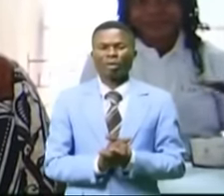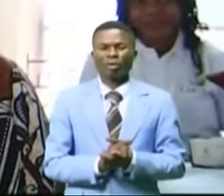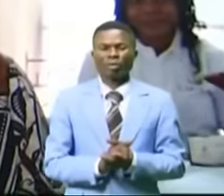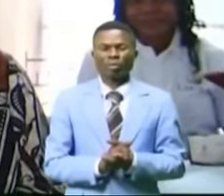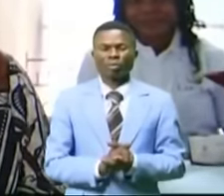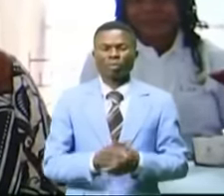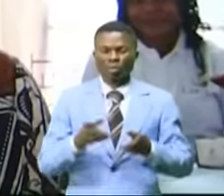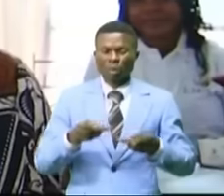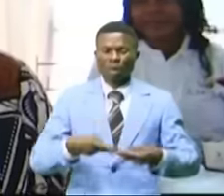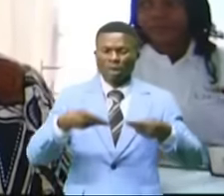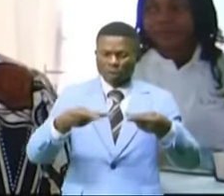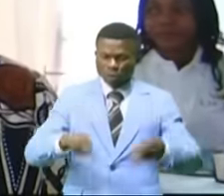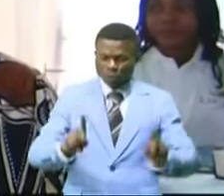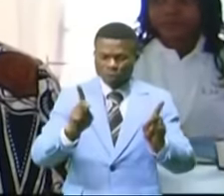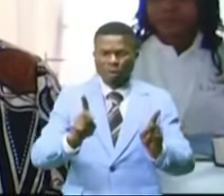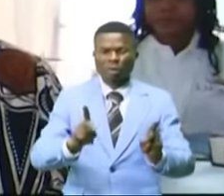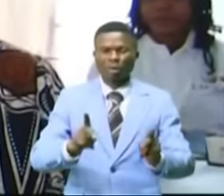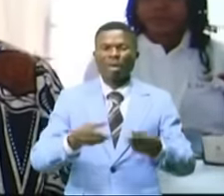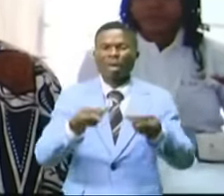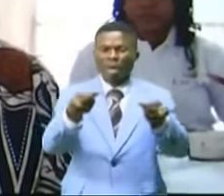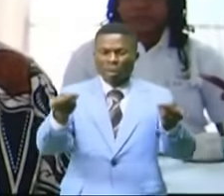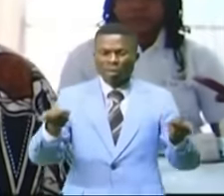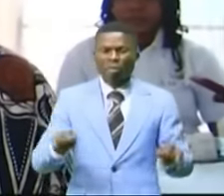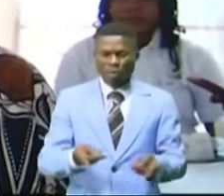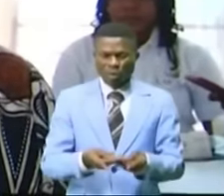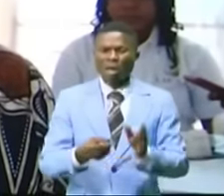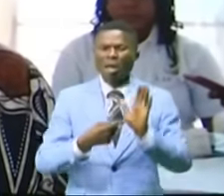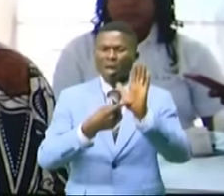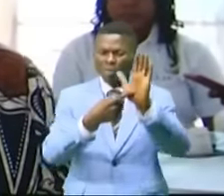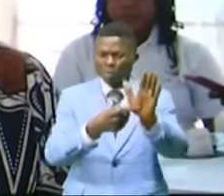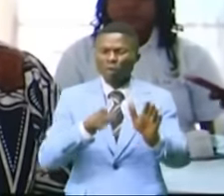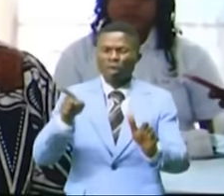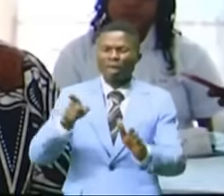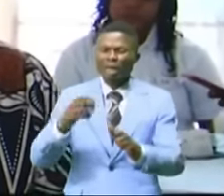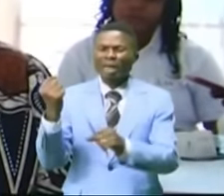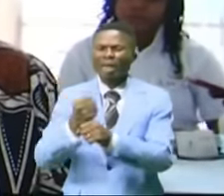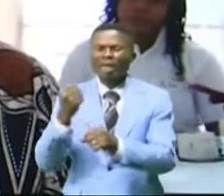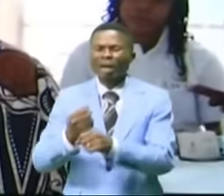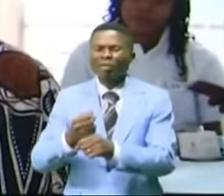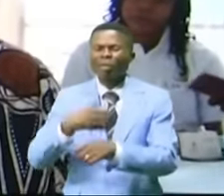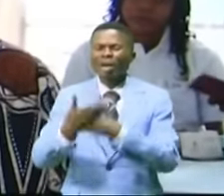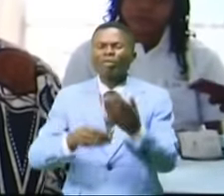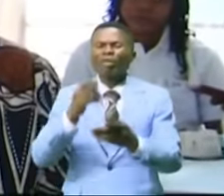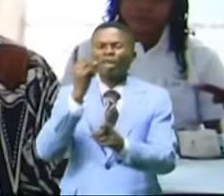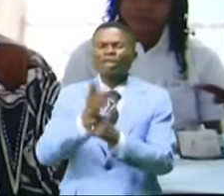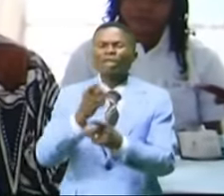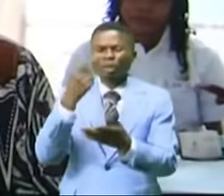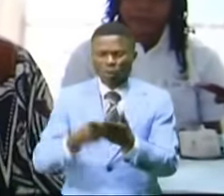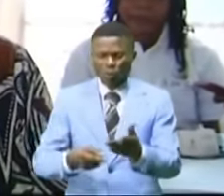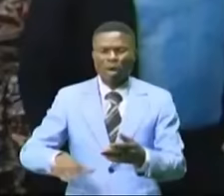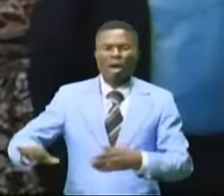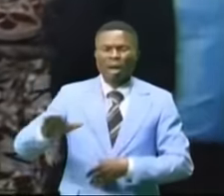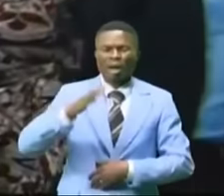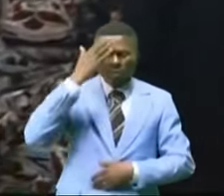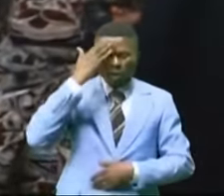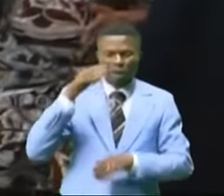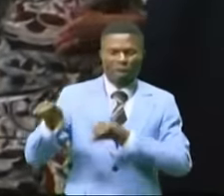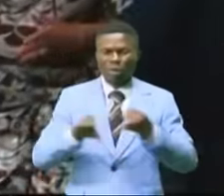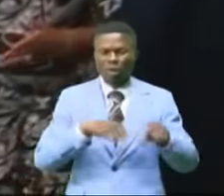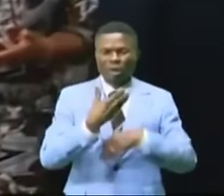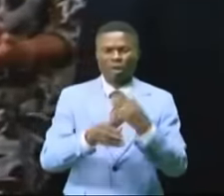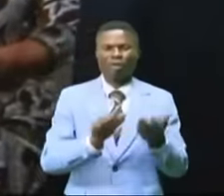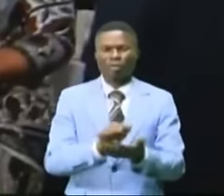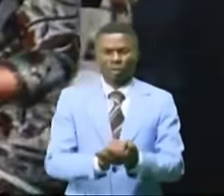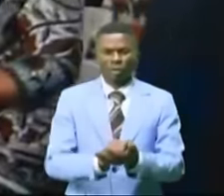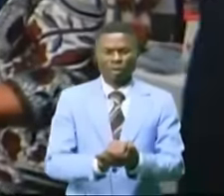leur donner une voix et une plateforme pour faire du networking et pour pouvoir faire connaître leurs activités. Des part et